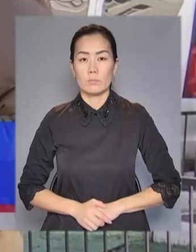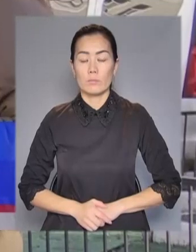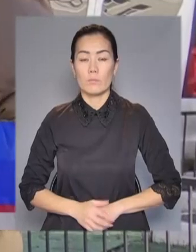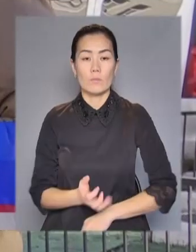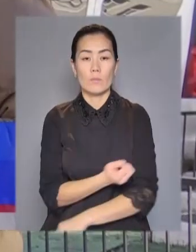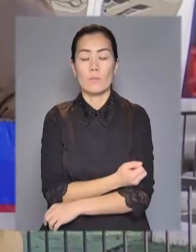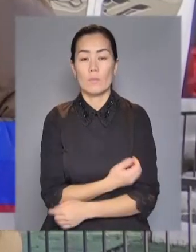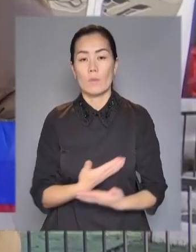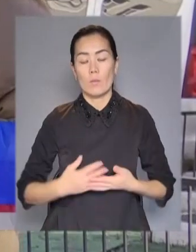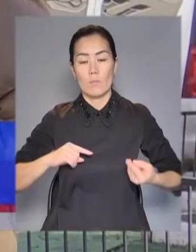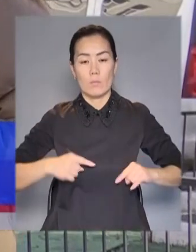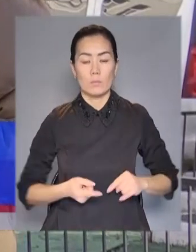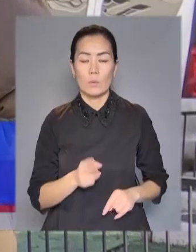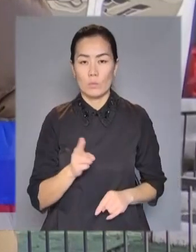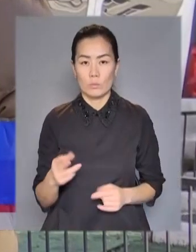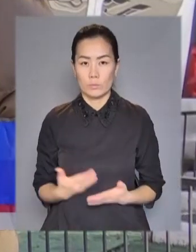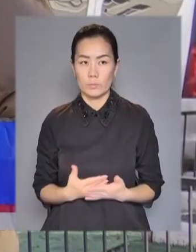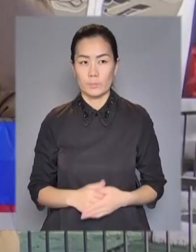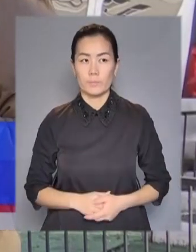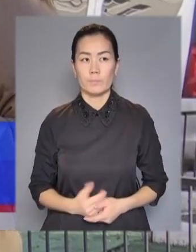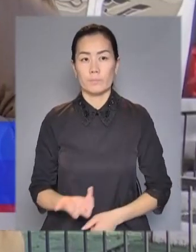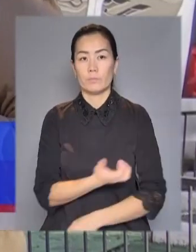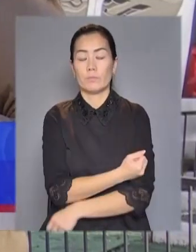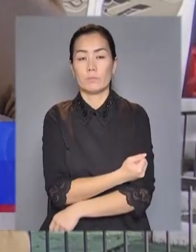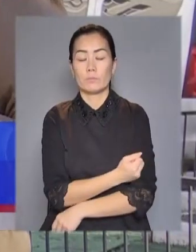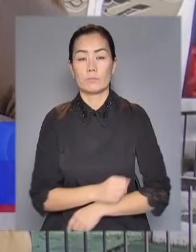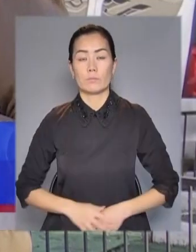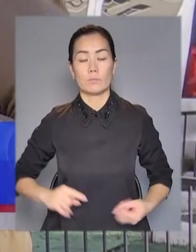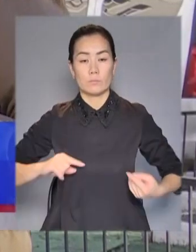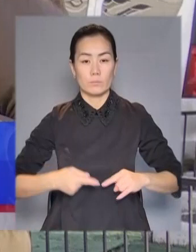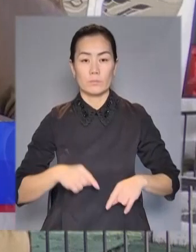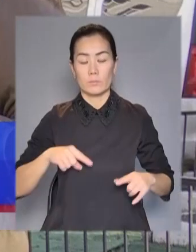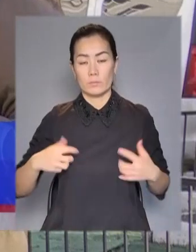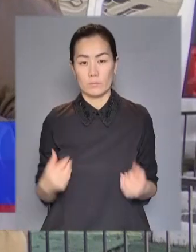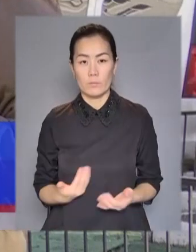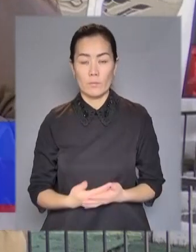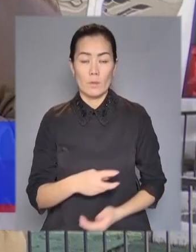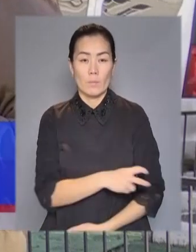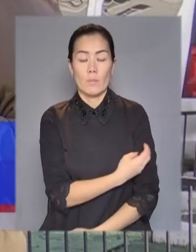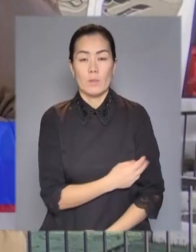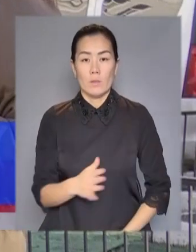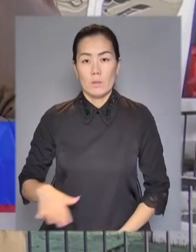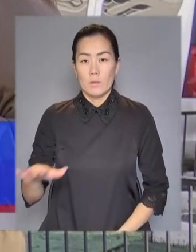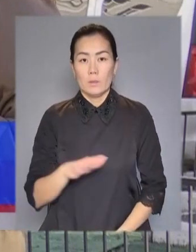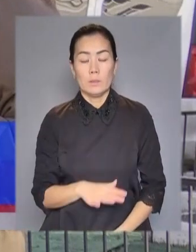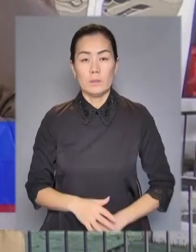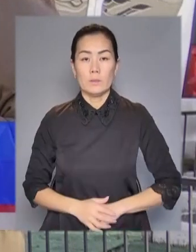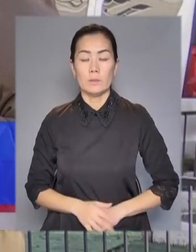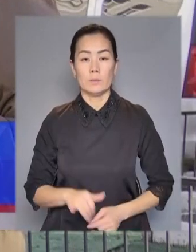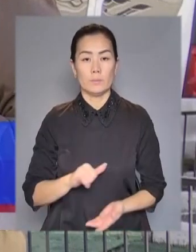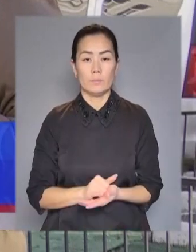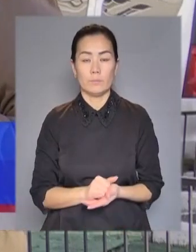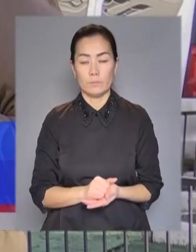бұл вакцинаны? Жалпы ККП вакцинасына қарсы көрсетілімдер осы медициналық тұрақты